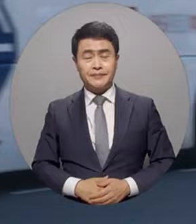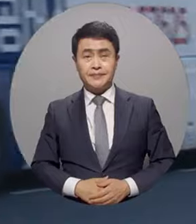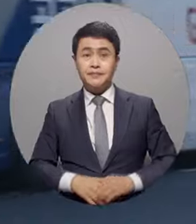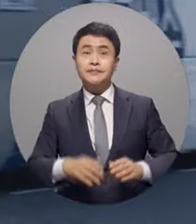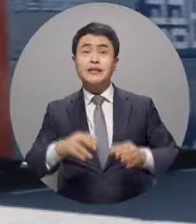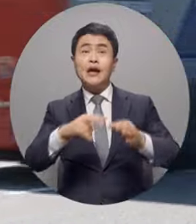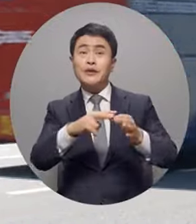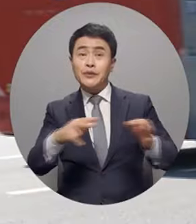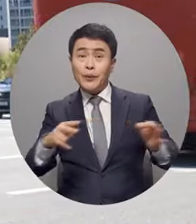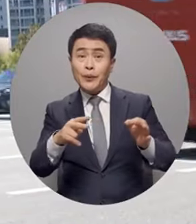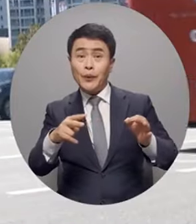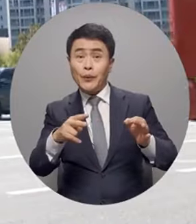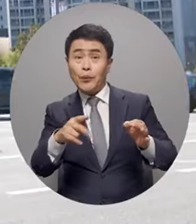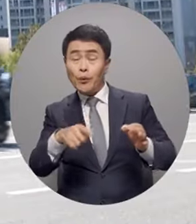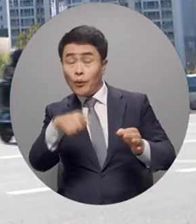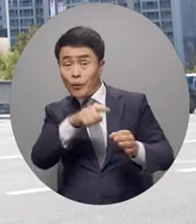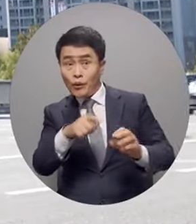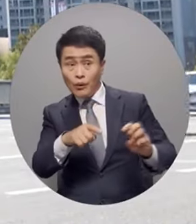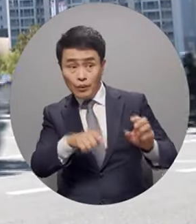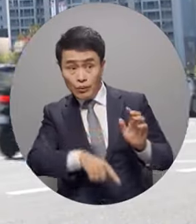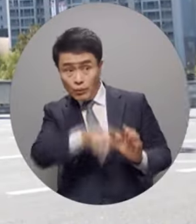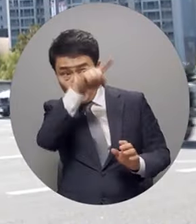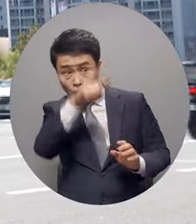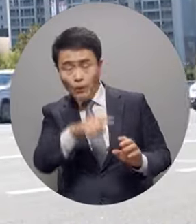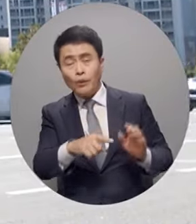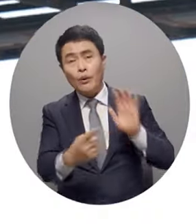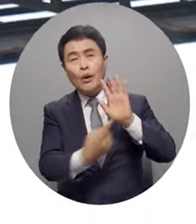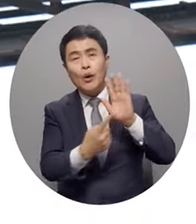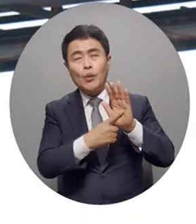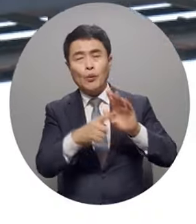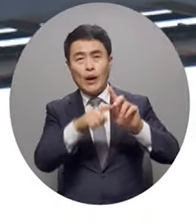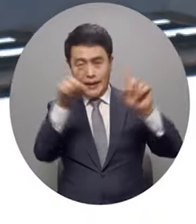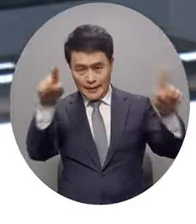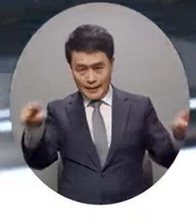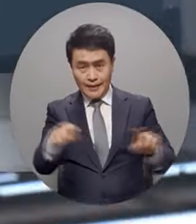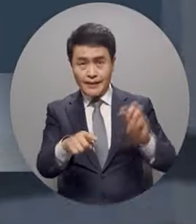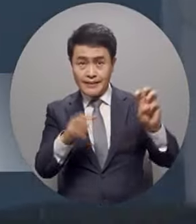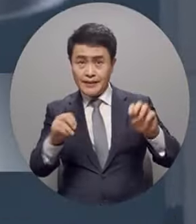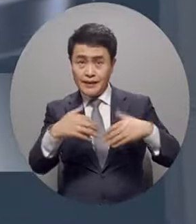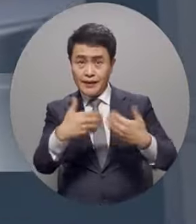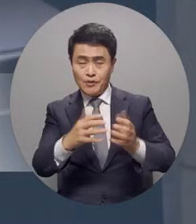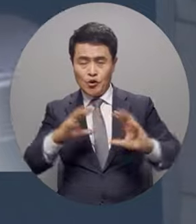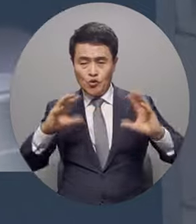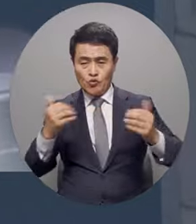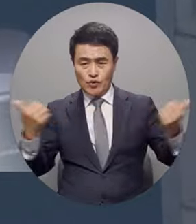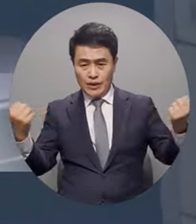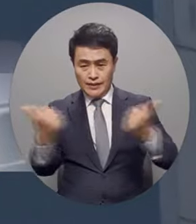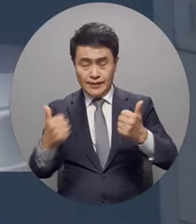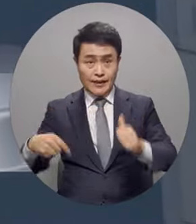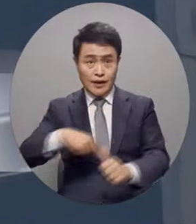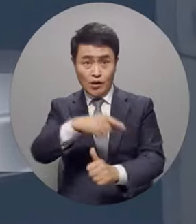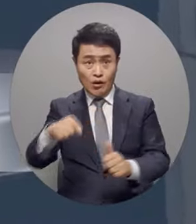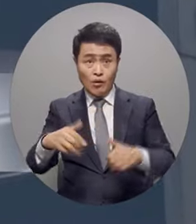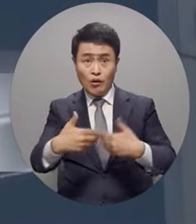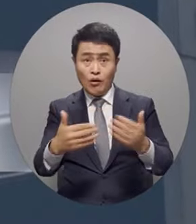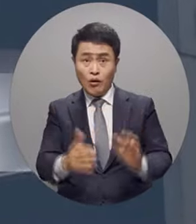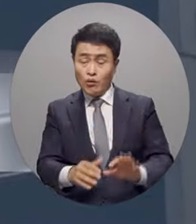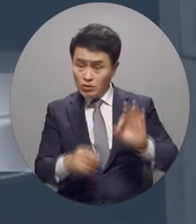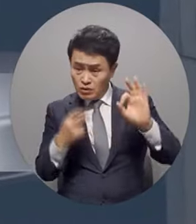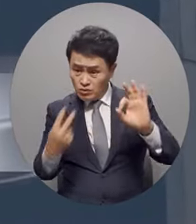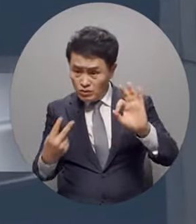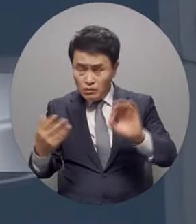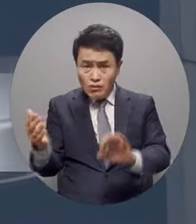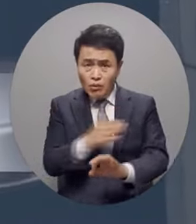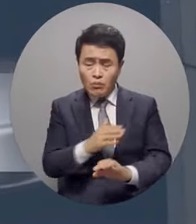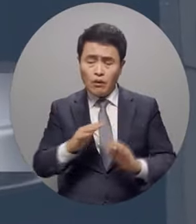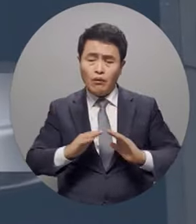여의도 한편에 서 있는 30m 높이의 광고탑. 국회의사당이 보이는 그 위로 지난 2일부터 건설 노동자